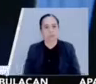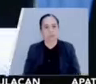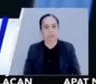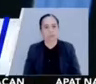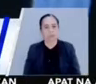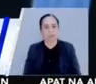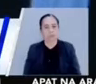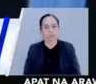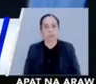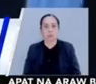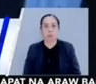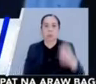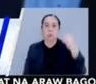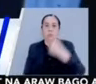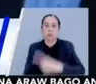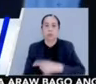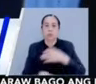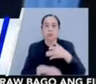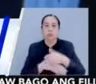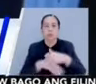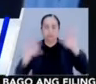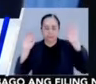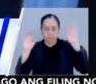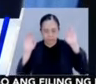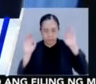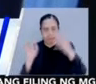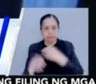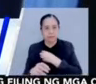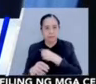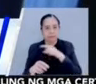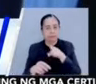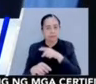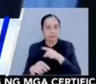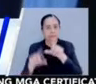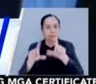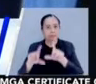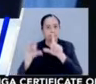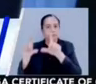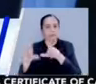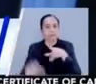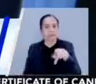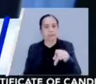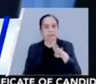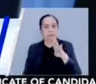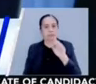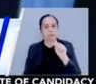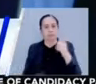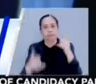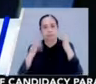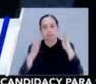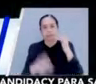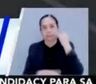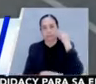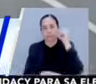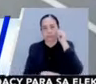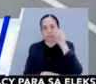Isang araw pagkatapos sumuko sa pulisya at inquest ang PBA player na si John Amores at kanyang